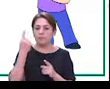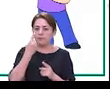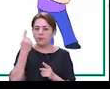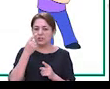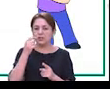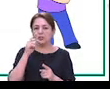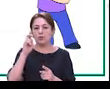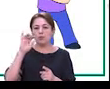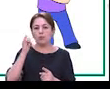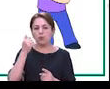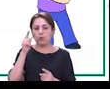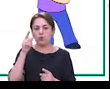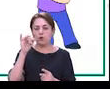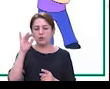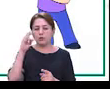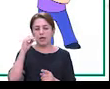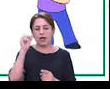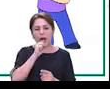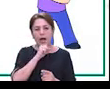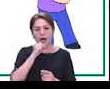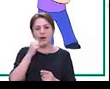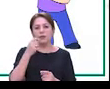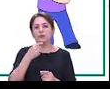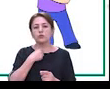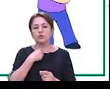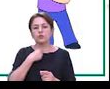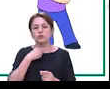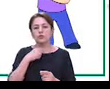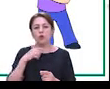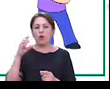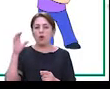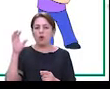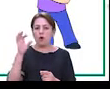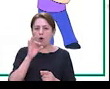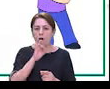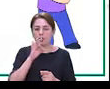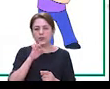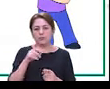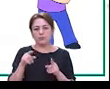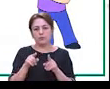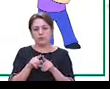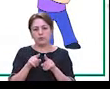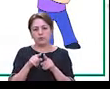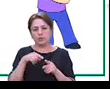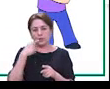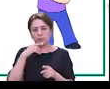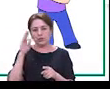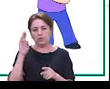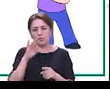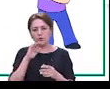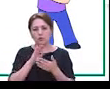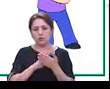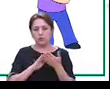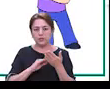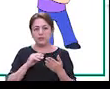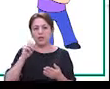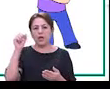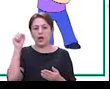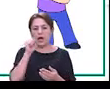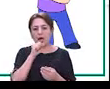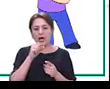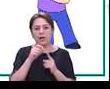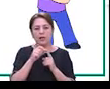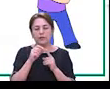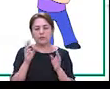birinchi bo'g'indagi a tovushi ham o ga monand talaffuz qilinadi. Ammo yozganimizda a